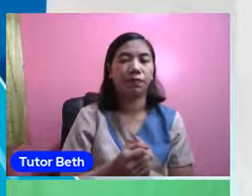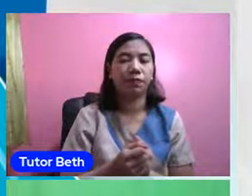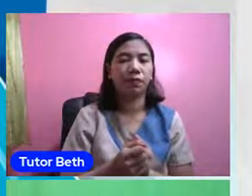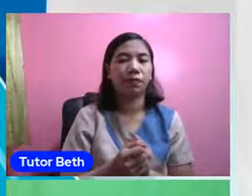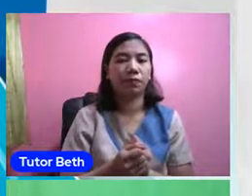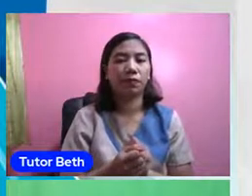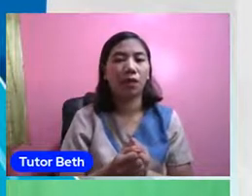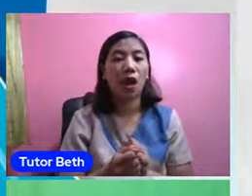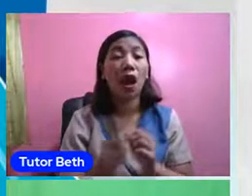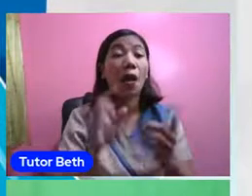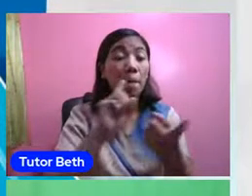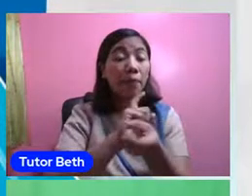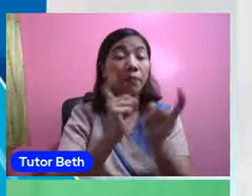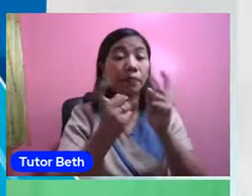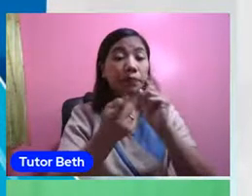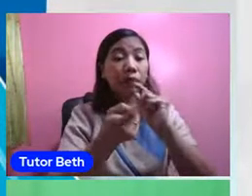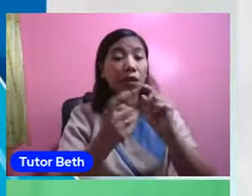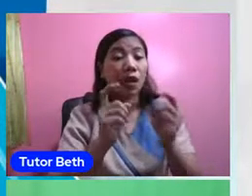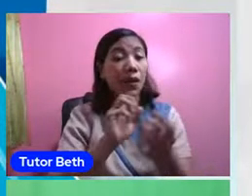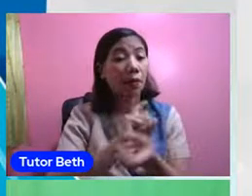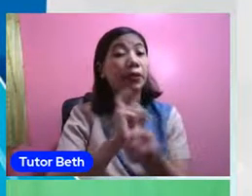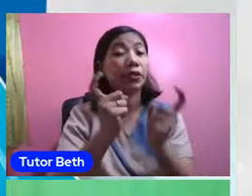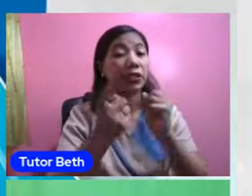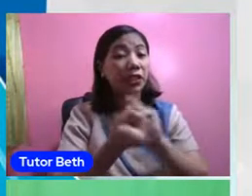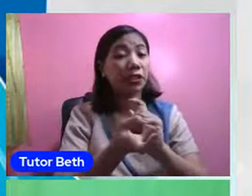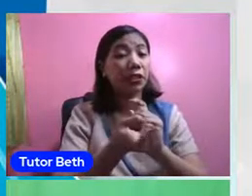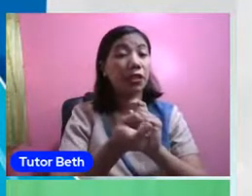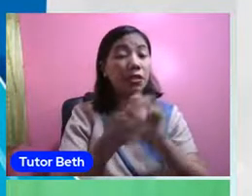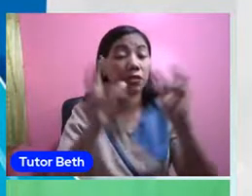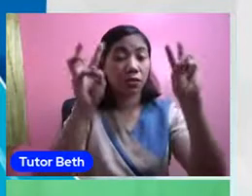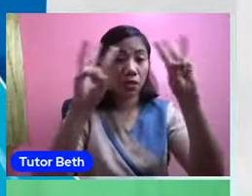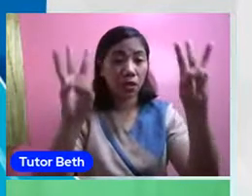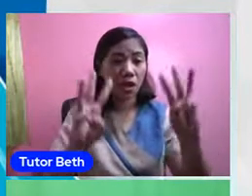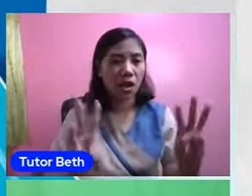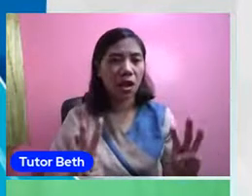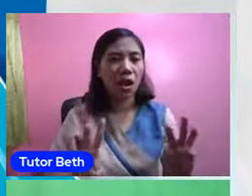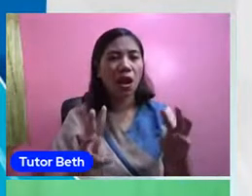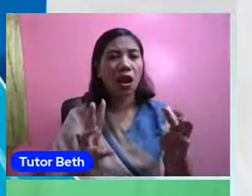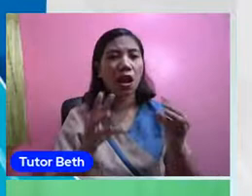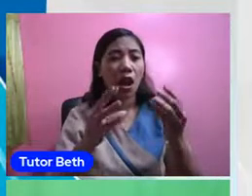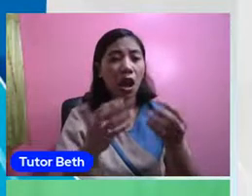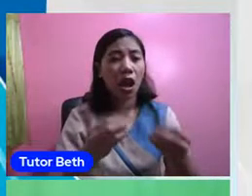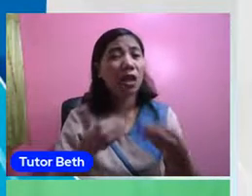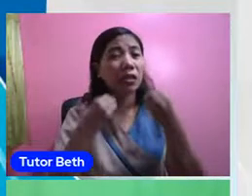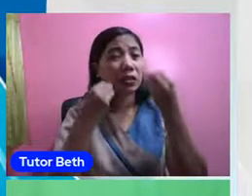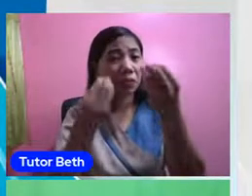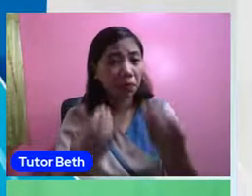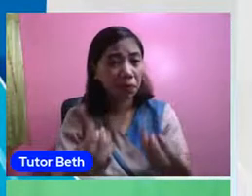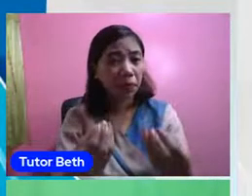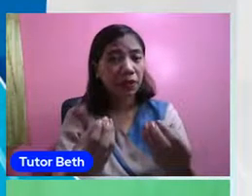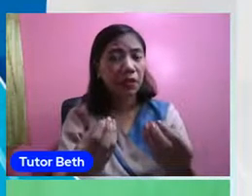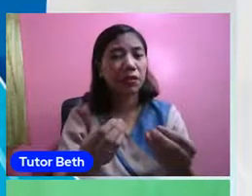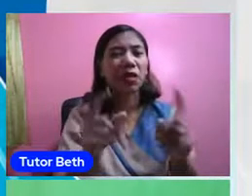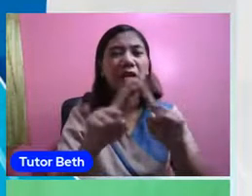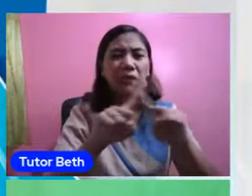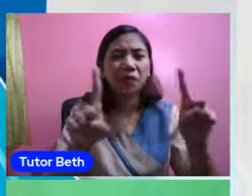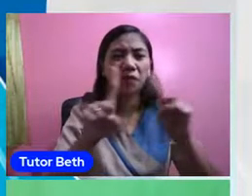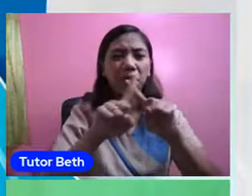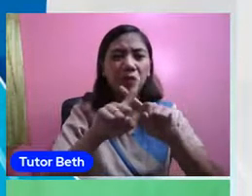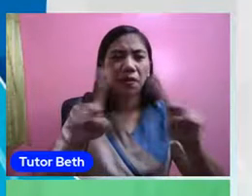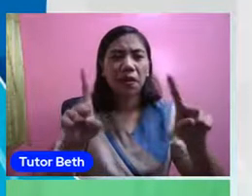ng panahon ay nakapagdudulot sa atin ng iba-ibang sakuna, aksidente o kalamidad